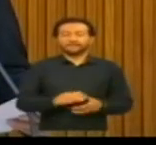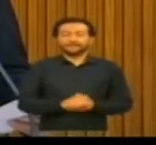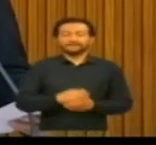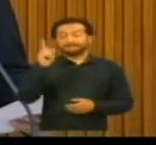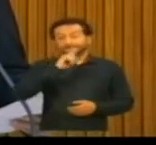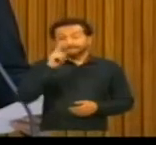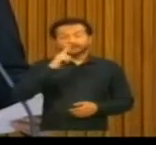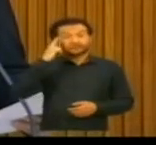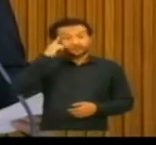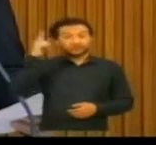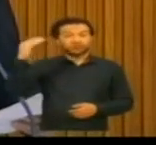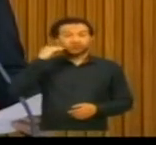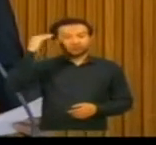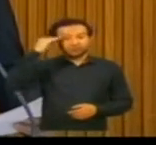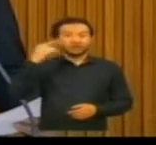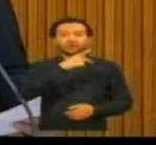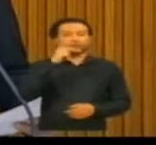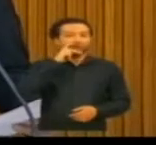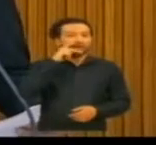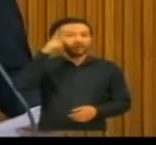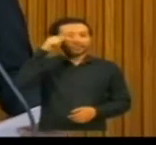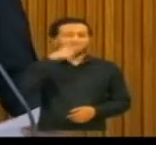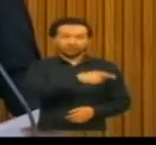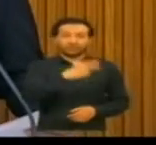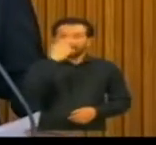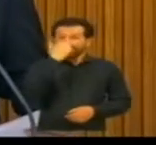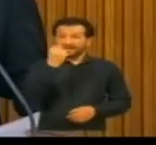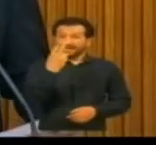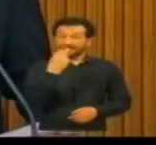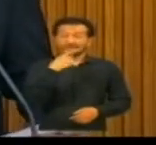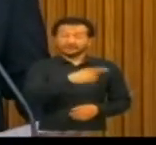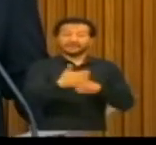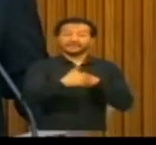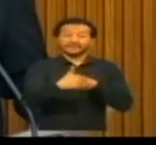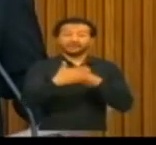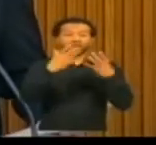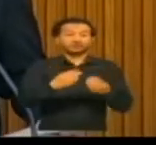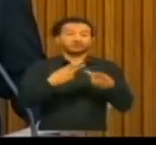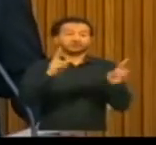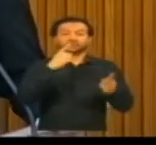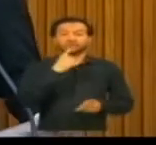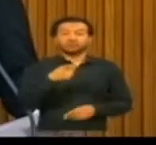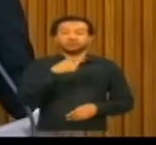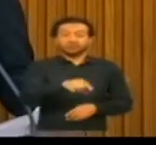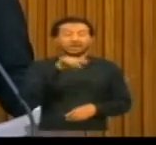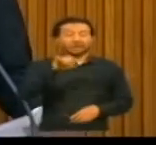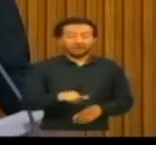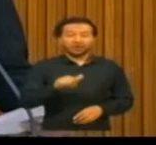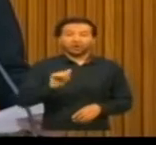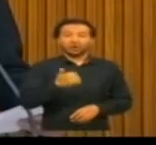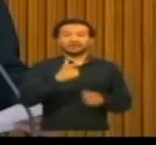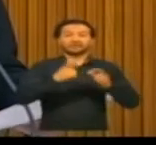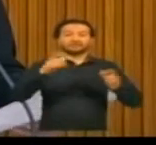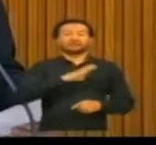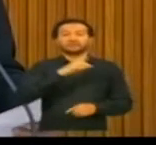Oysa Japonya, Kore, Küba, Amerika'da bu kanser türünün tedavi edilmesi mümkün diyor. Bununla ilgili önemli